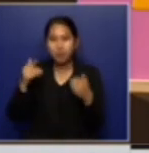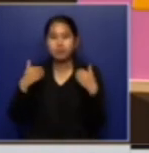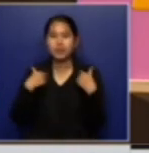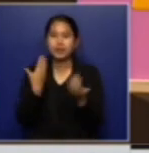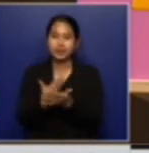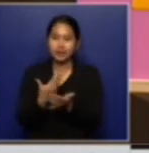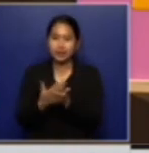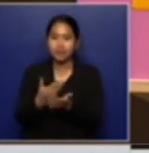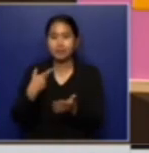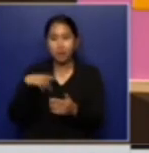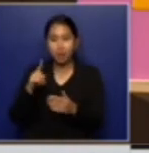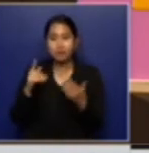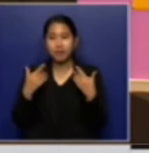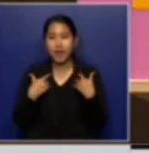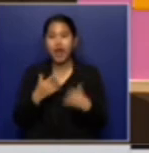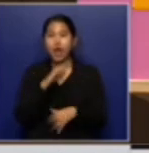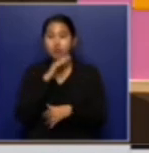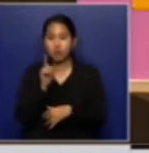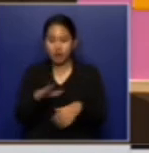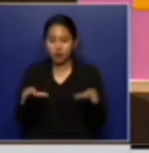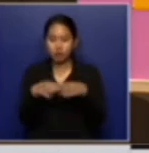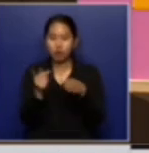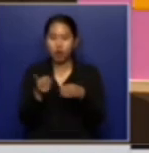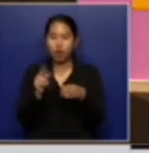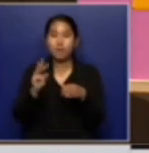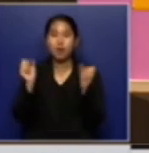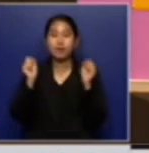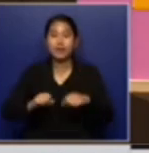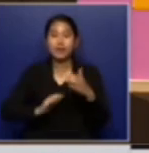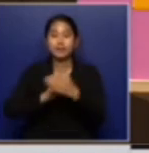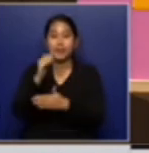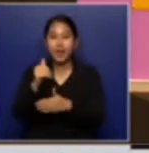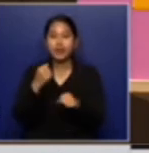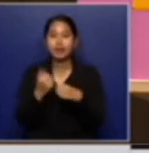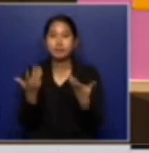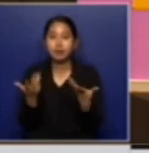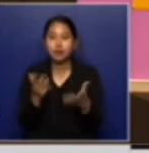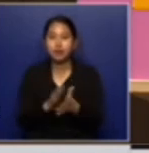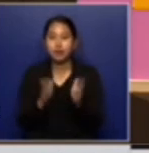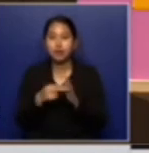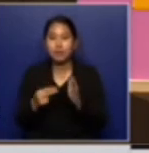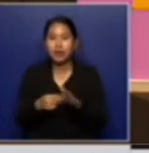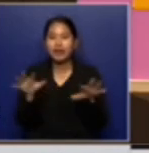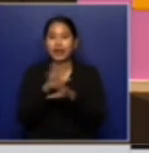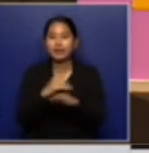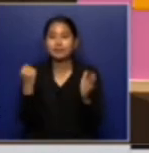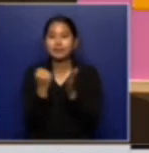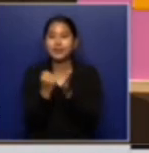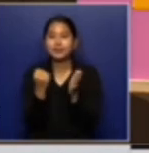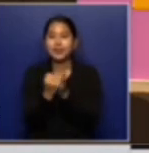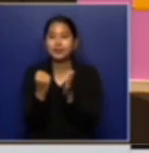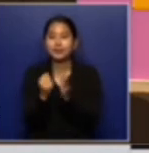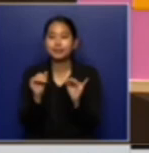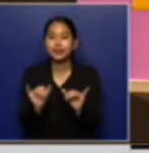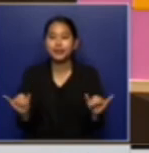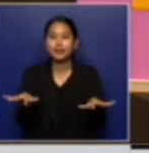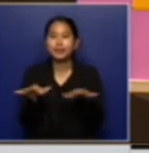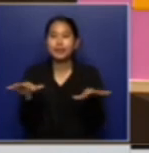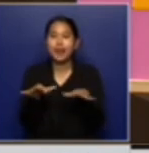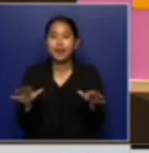าณแต่ถ้าหลังจากผ่านครม.ไปแล้วมันเป็นการไปเป็นตายางไปสแตมป์เฉยๆครับท่านประธ